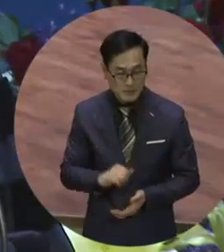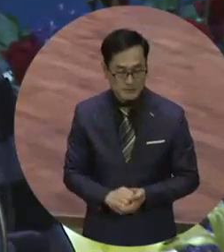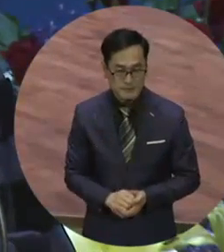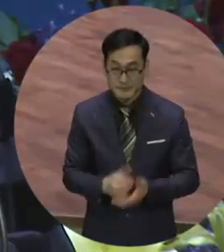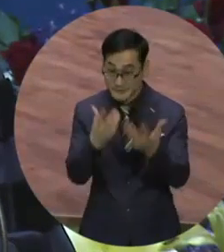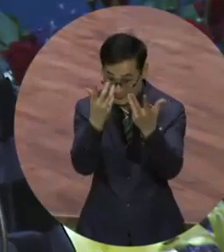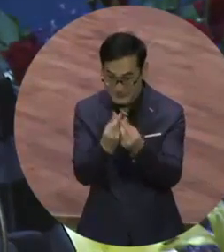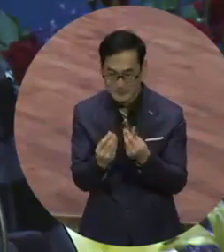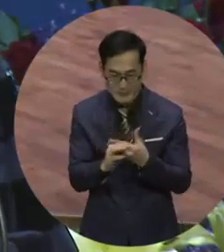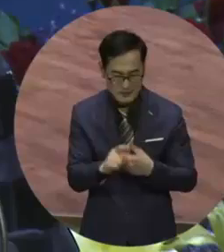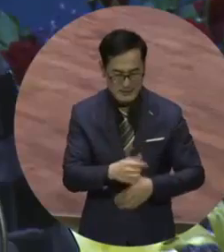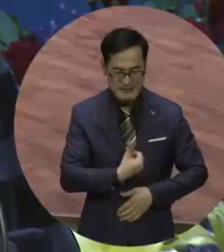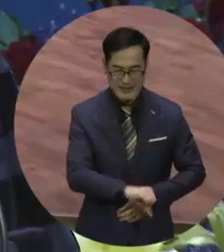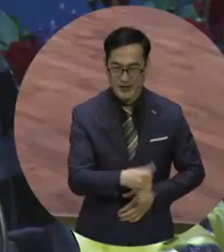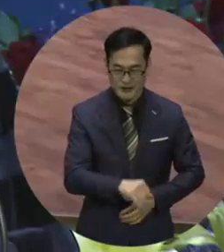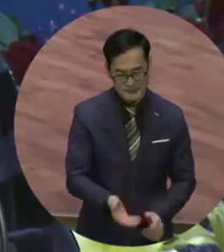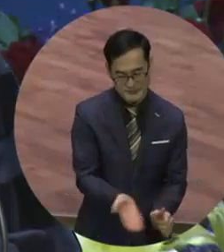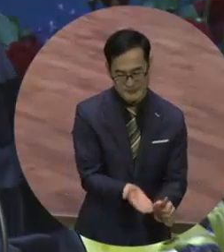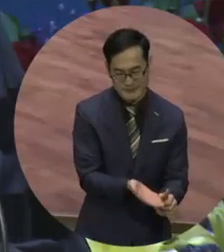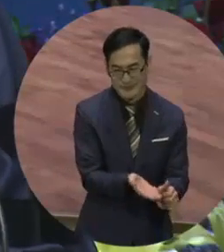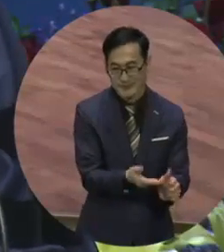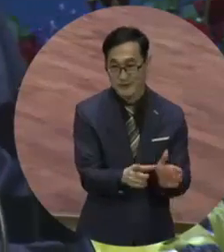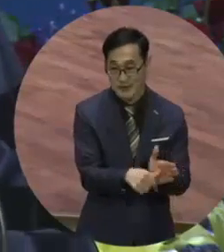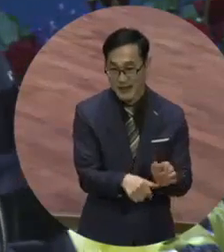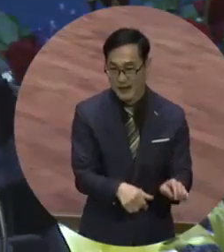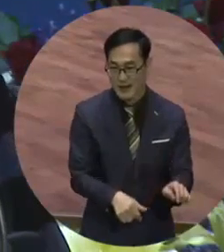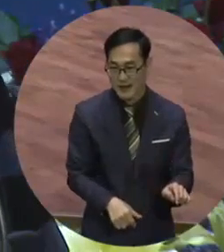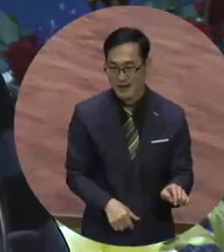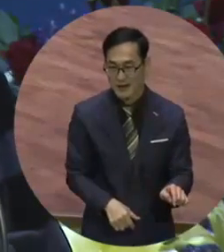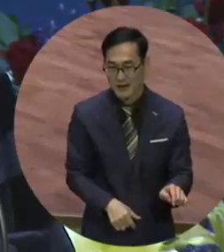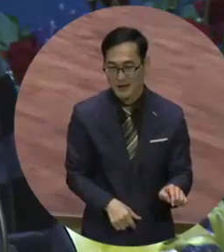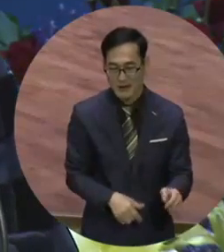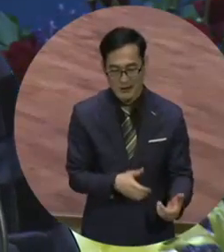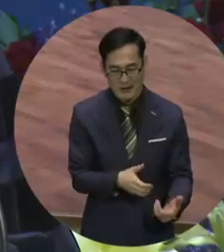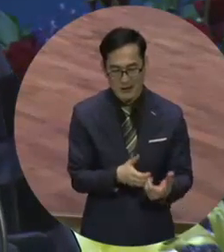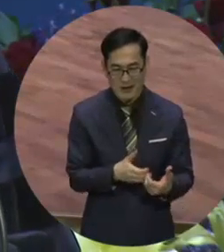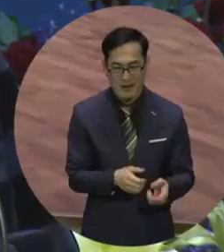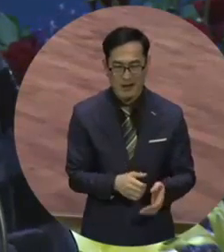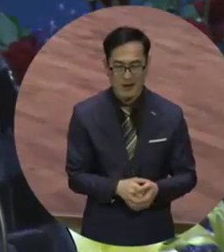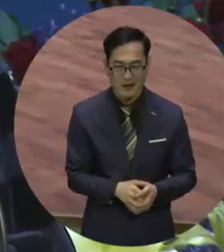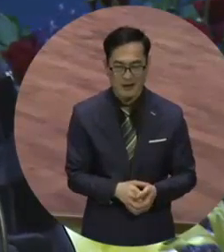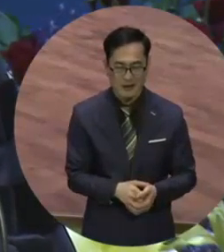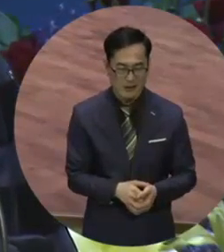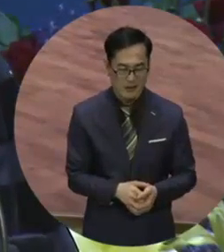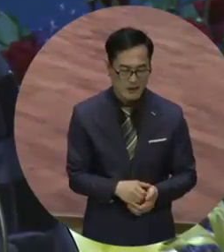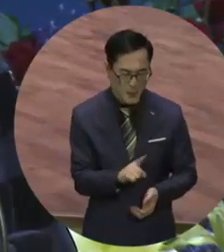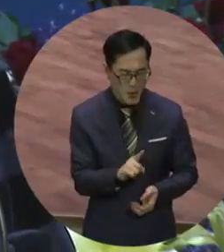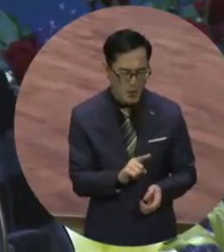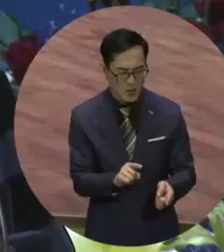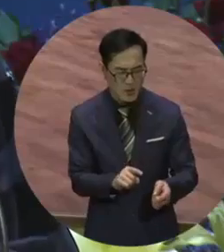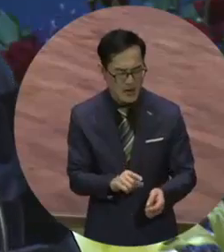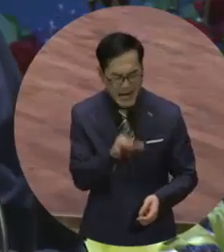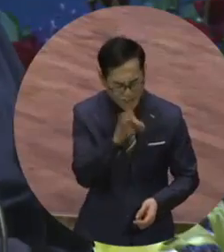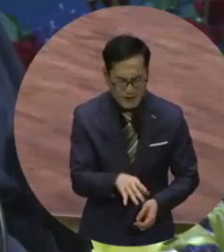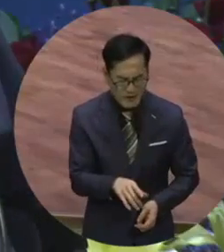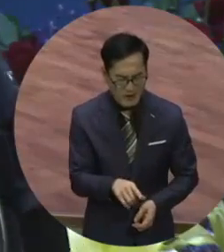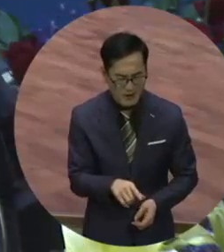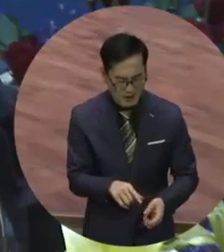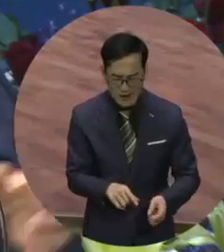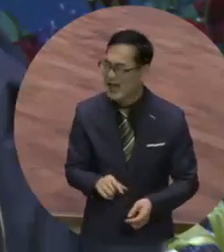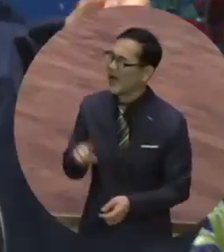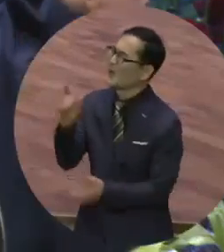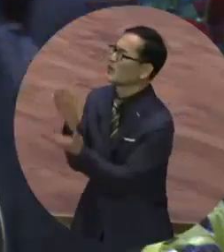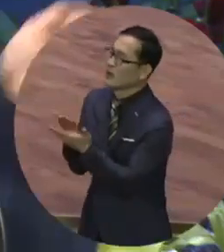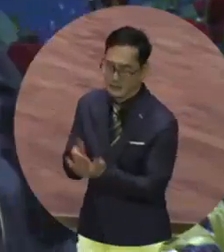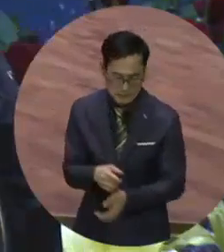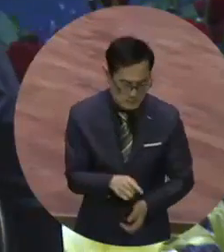자녀들을 양육하잖아요. 자녀를 양육하는데 그 자녀 말썽을 부르는 자식이 있어. 이 자식을 설득하고 그냥 뭐로